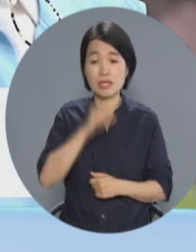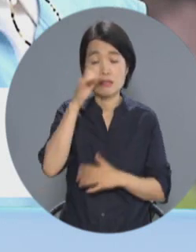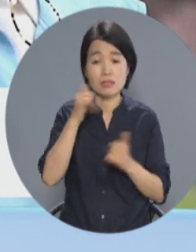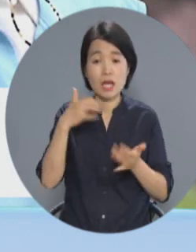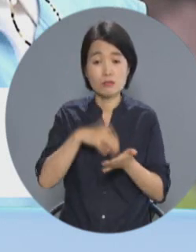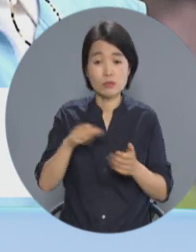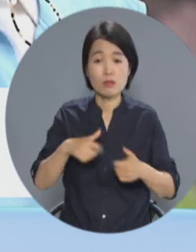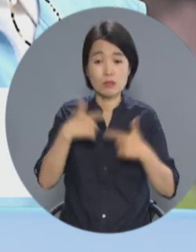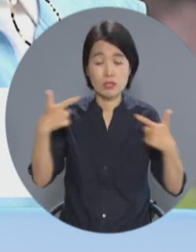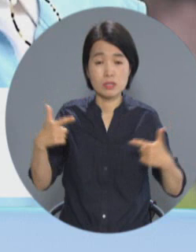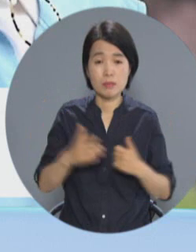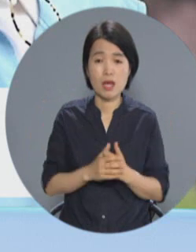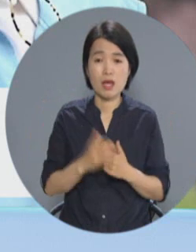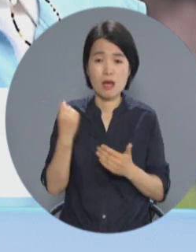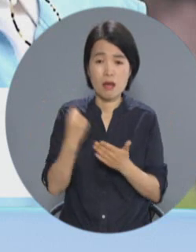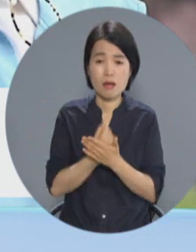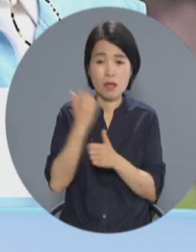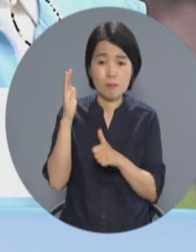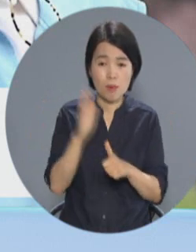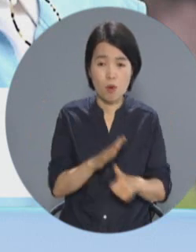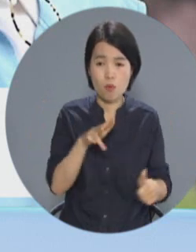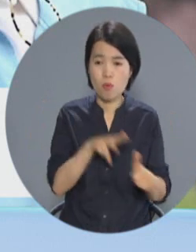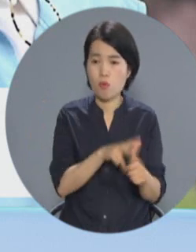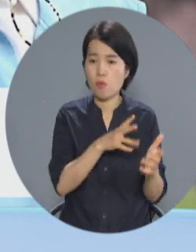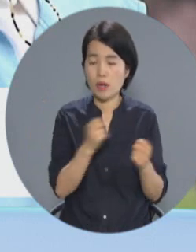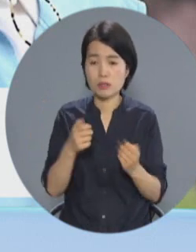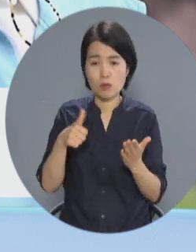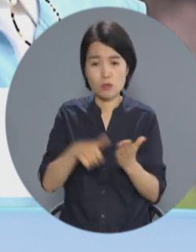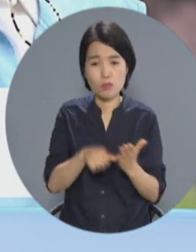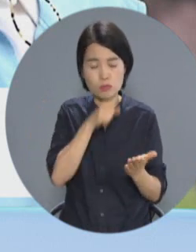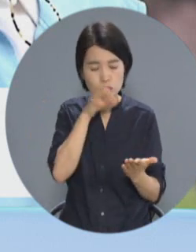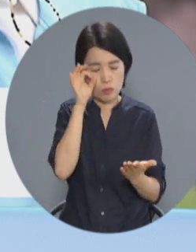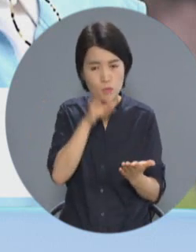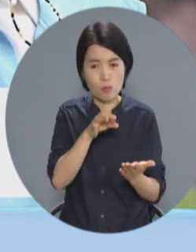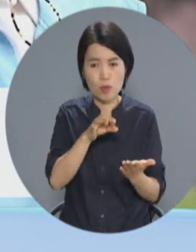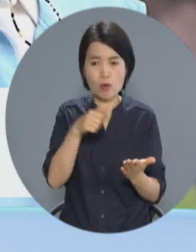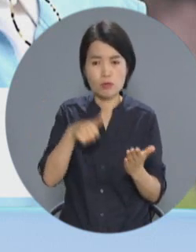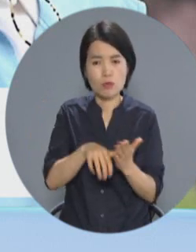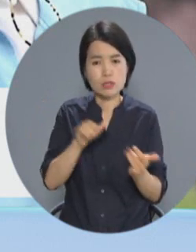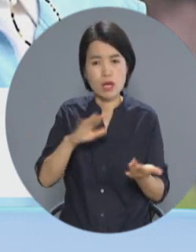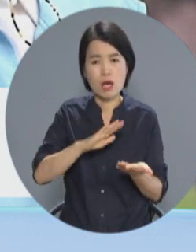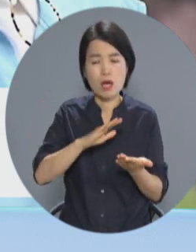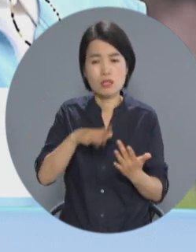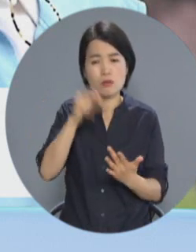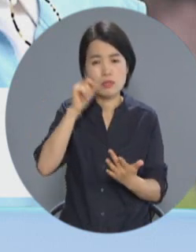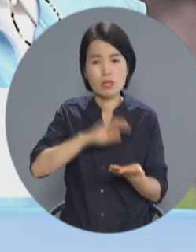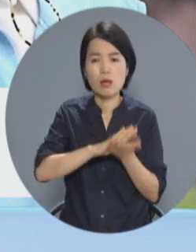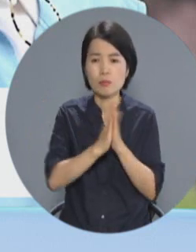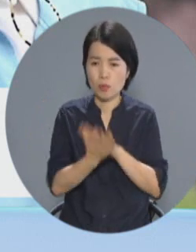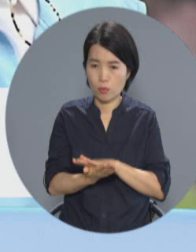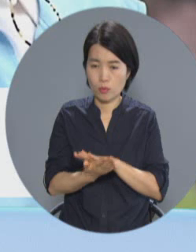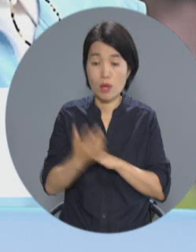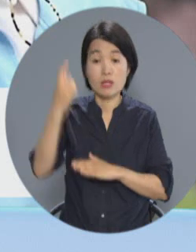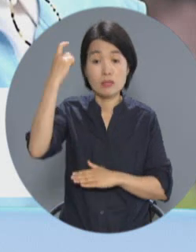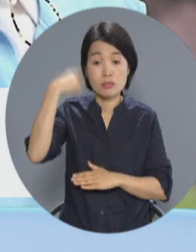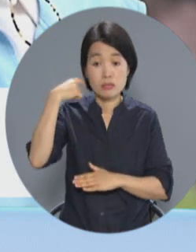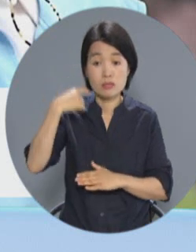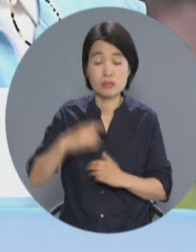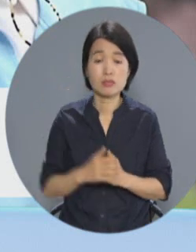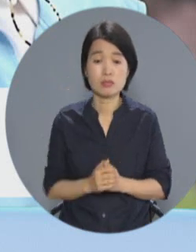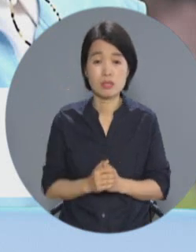수도 늘었지만 아깝게 낙선한 후보들도 많아서 득표율상으로는 유권자들의 선택에 상당한 변화가 감지된